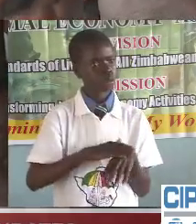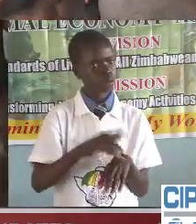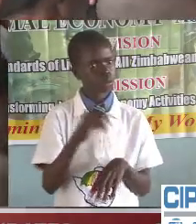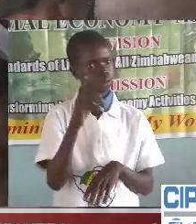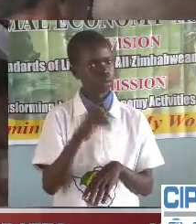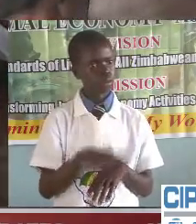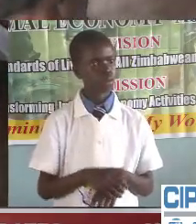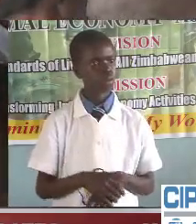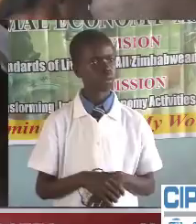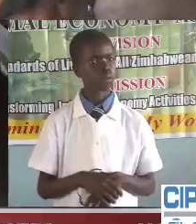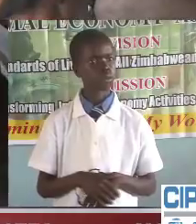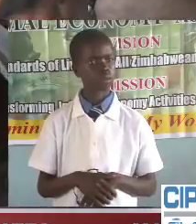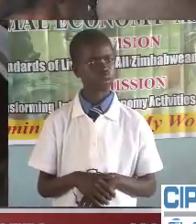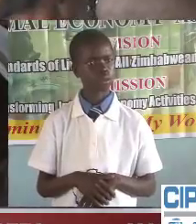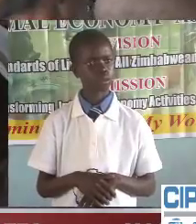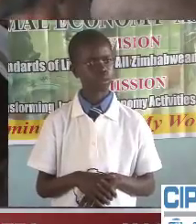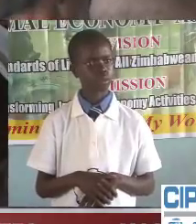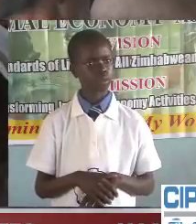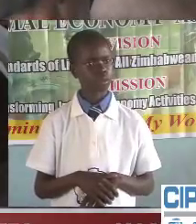vairi